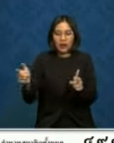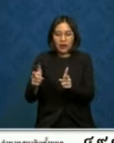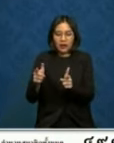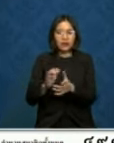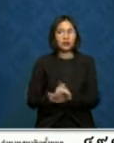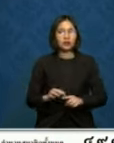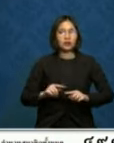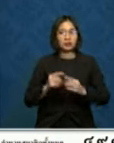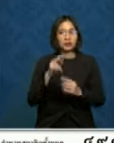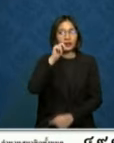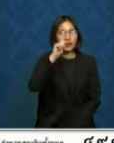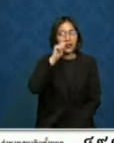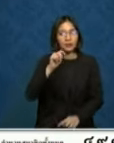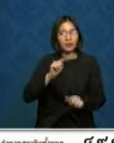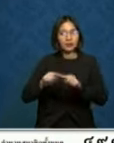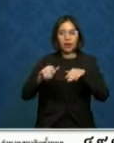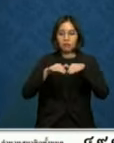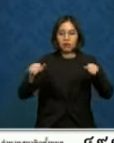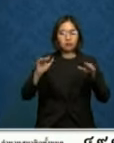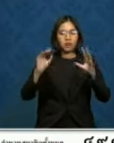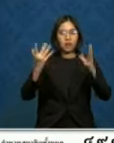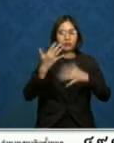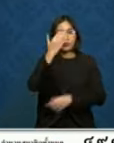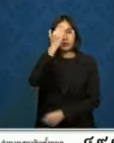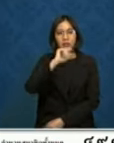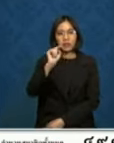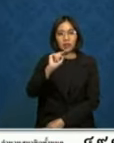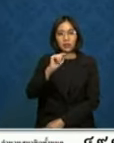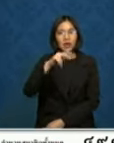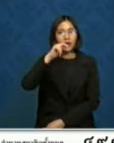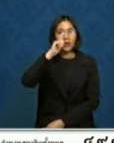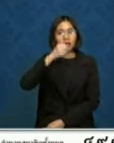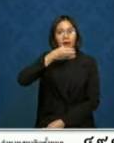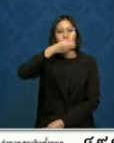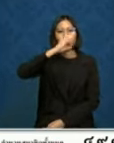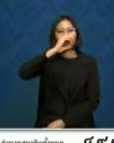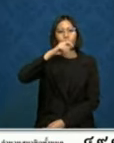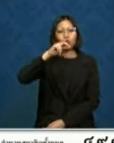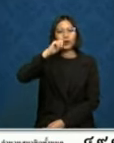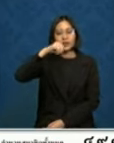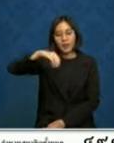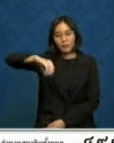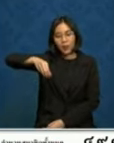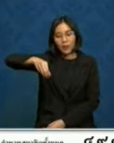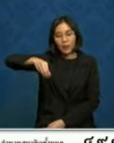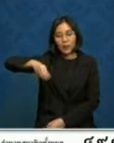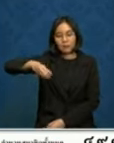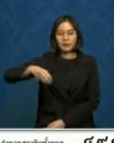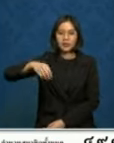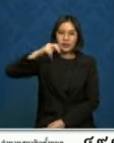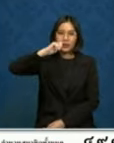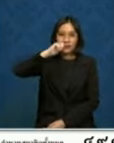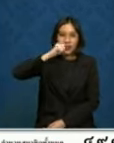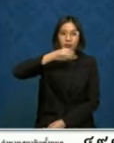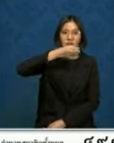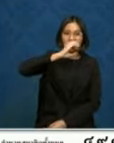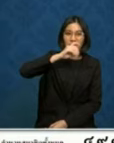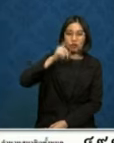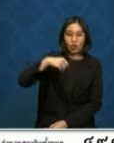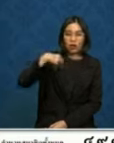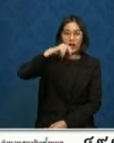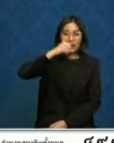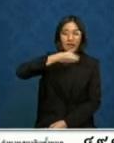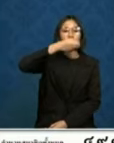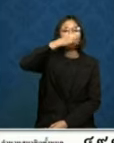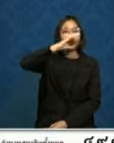ท่านประธานน้ำดื่มก็ไม่ได้มาตรฐานอันเนื่องมาจากน้ำที่ให้ดื่มเป็นน้ำก๊อกค่ะท่านประธานเราพูดถึงน้ำดื่มนะคะมันควรจะเป็นน้ำ